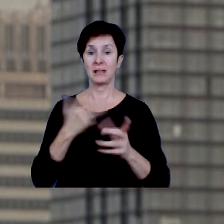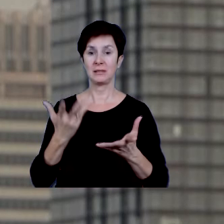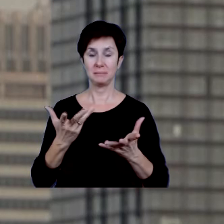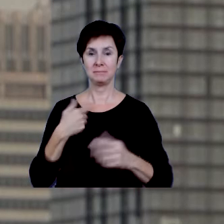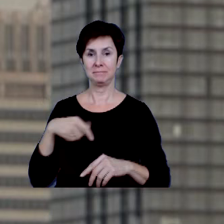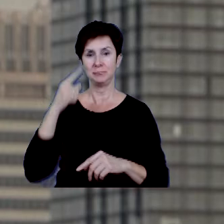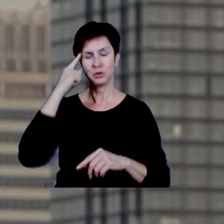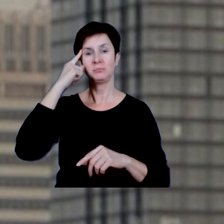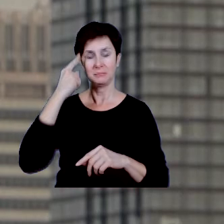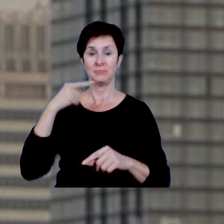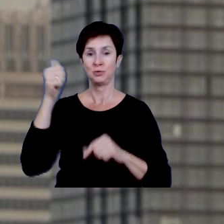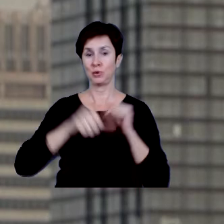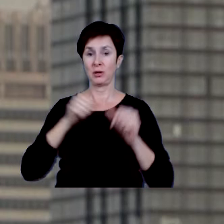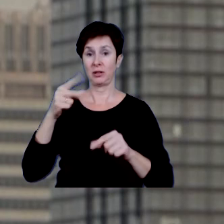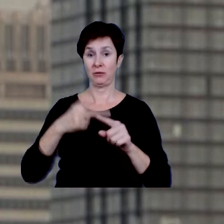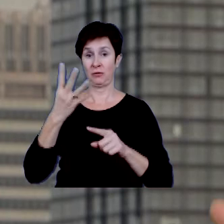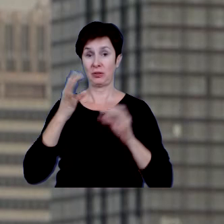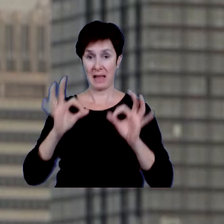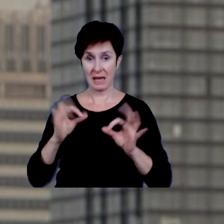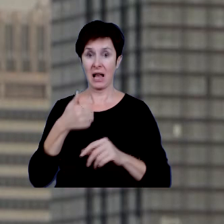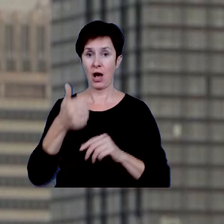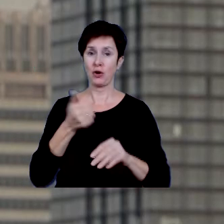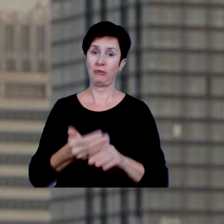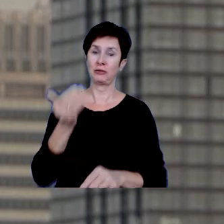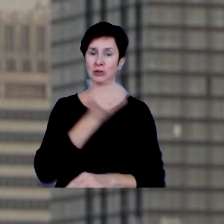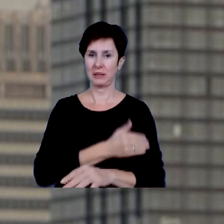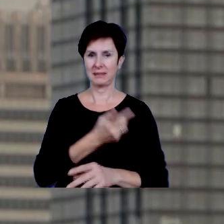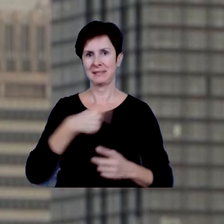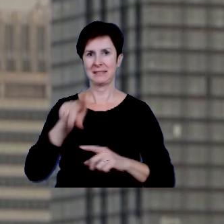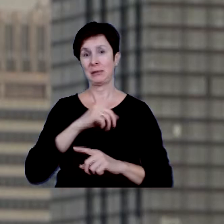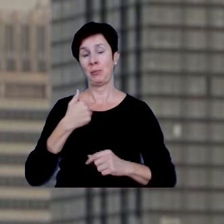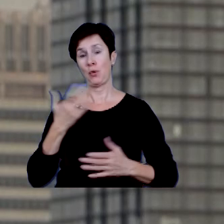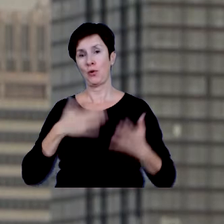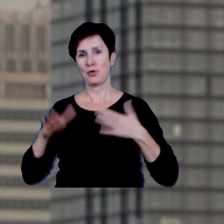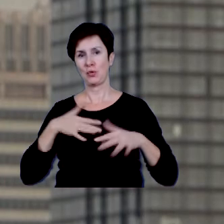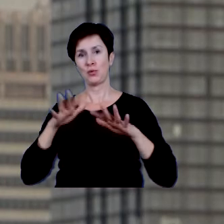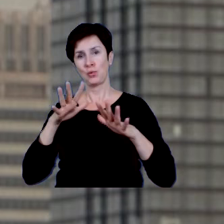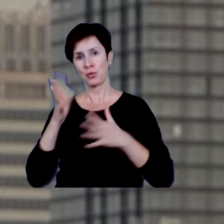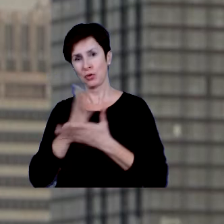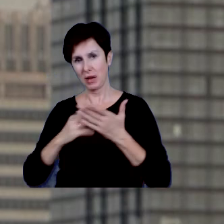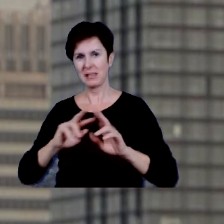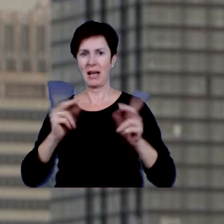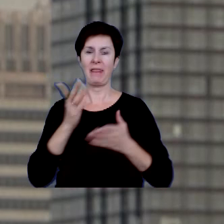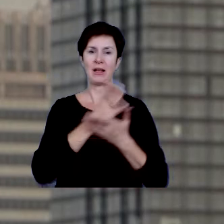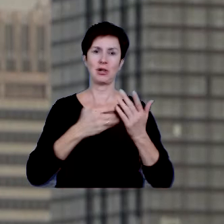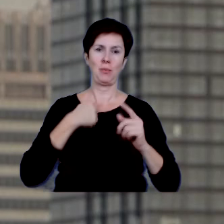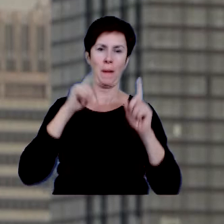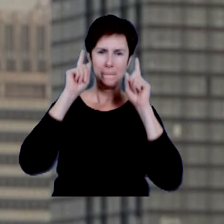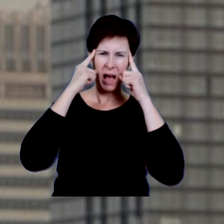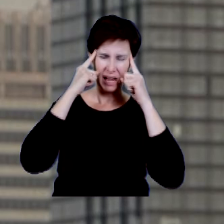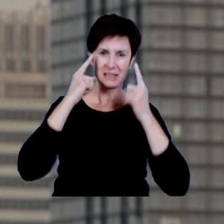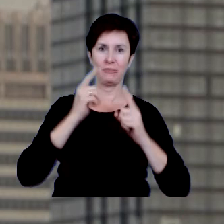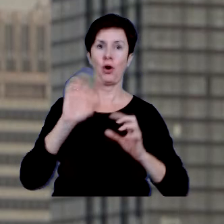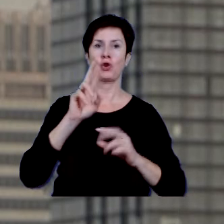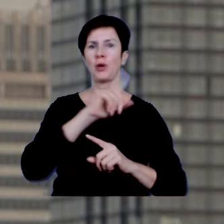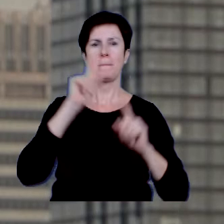przypominam, 24 roku, a rok wcześniej, co niektórzy się bardzo cieszyli, a co niektórzy bardzo martwili. I pewnie ci, którzy martwili się o